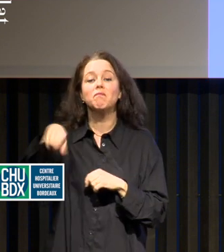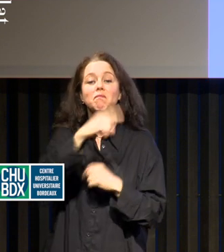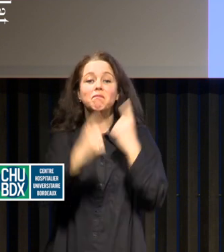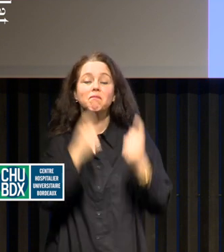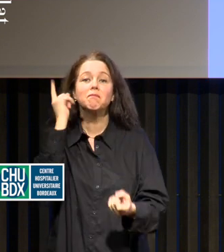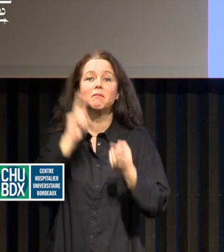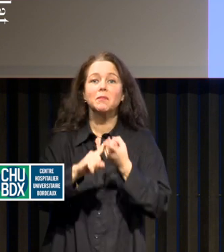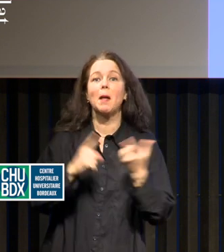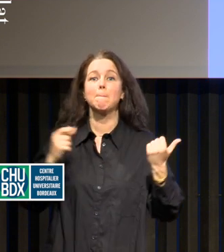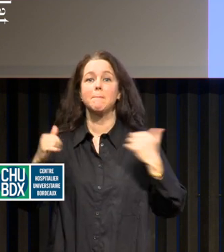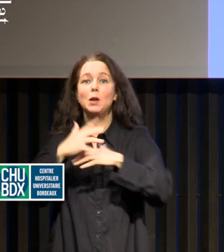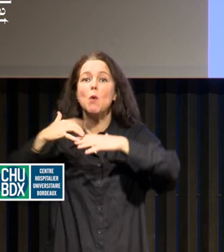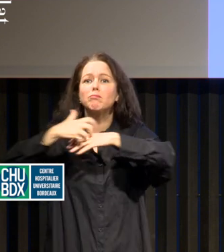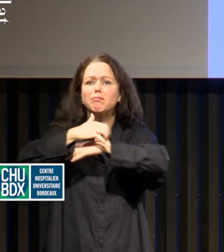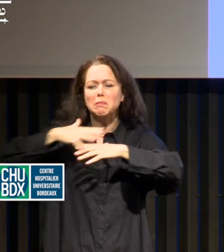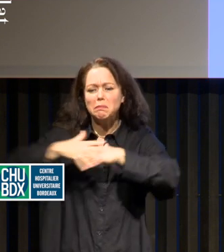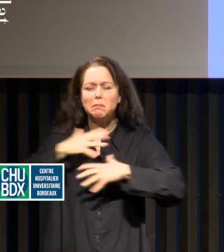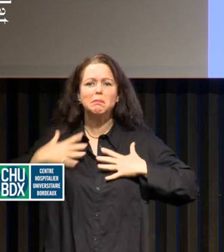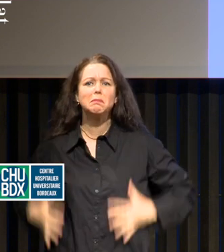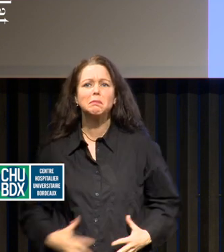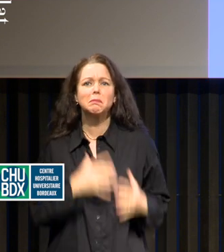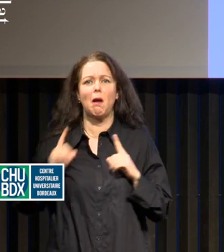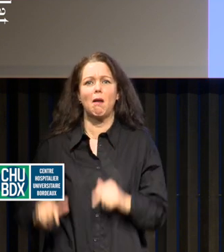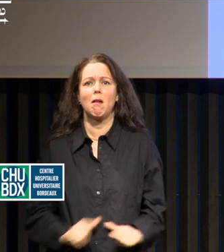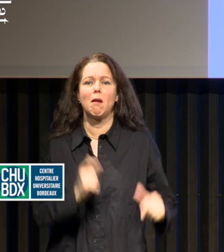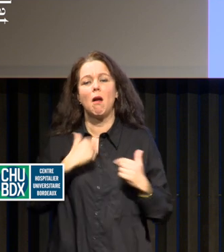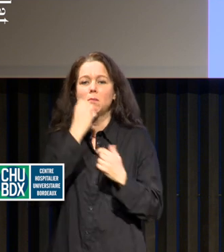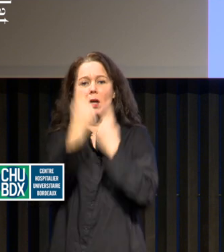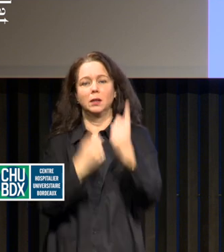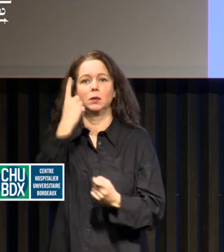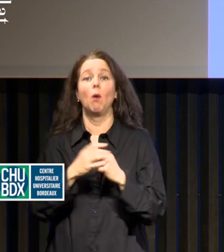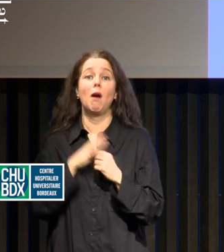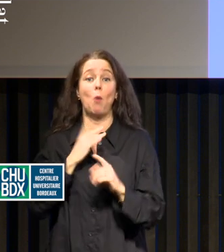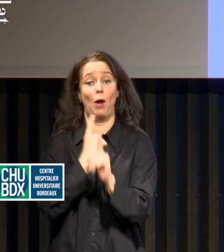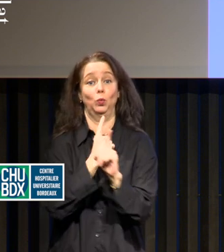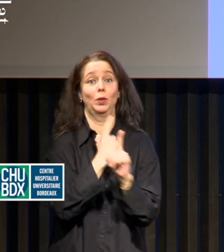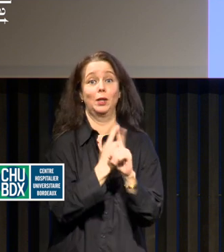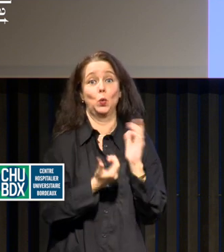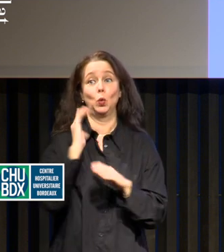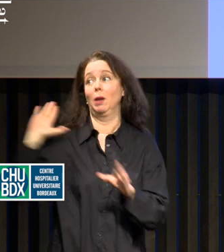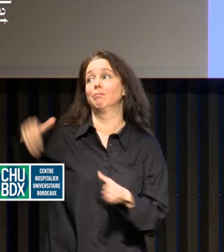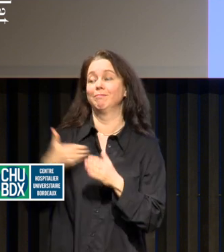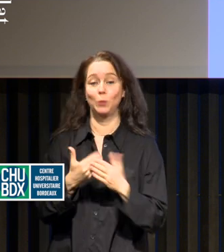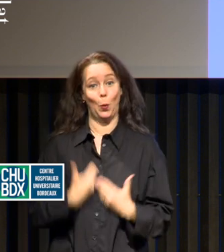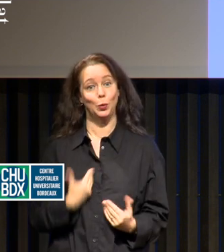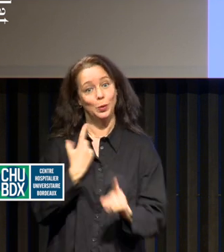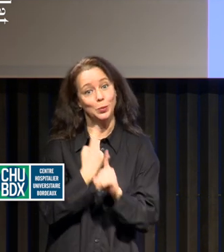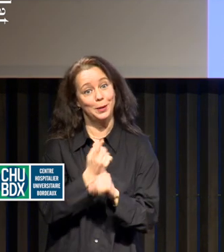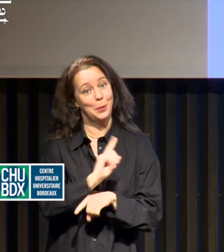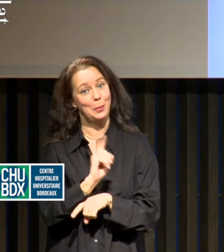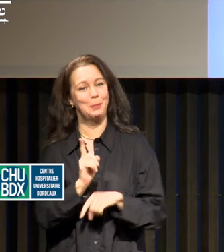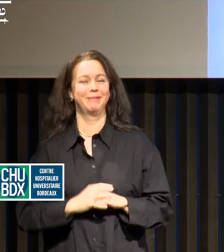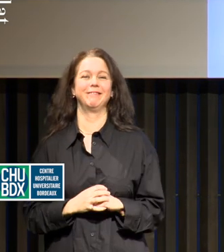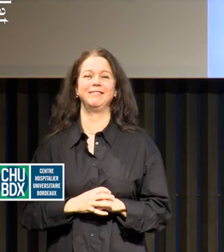microbiote, c'est bien d'avoir des questions qui sont générales. Je fais des consultations toute la journée, donc ça ne sera pas une séance de consultation non plus.